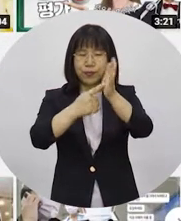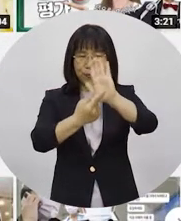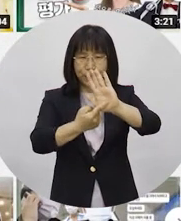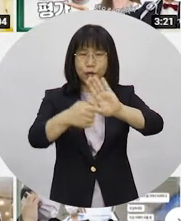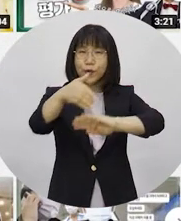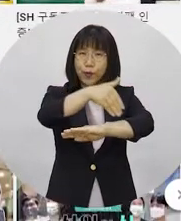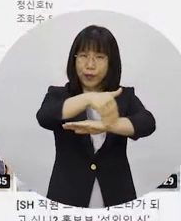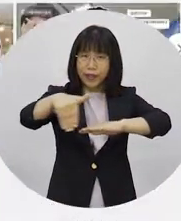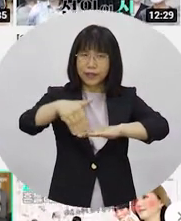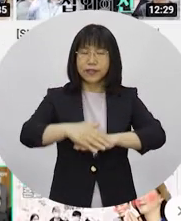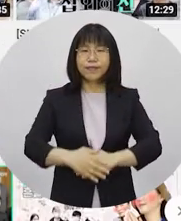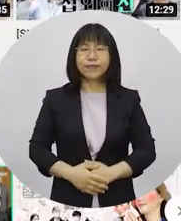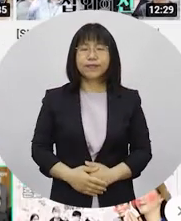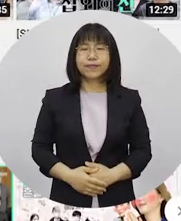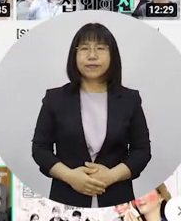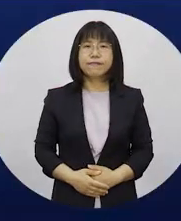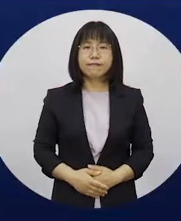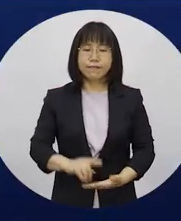공개될 예정입니다.